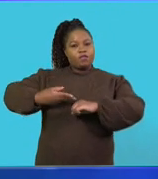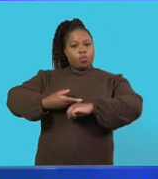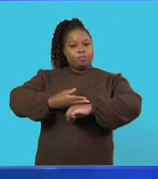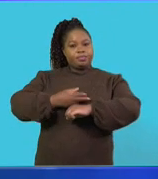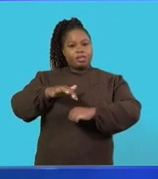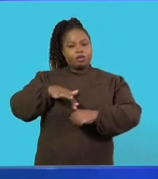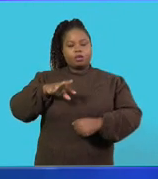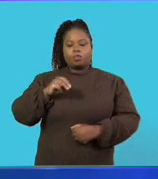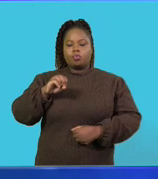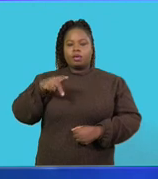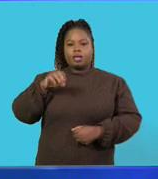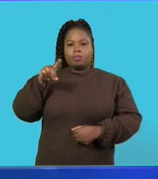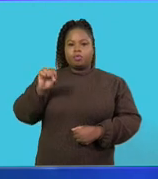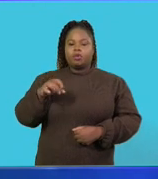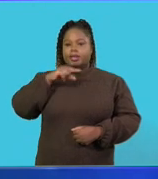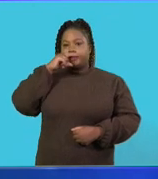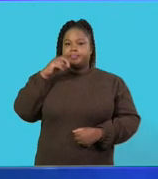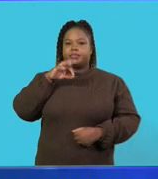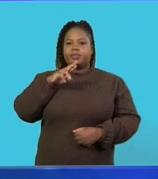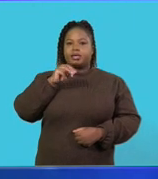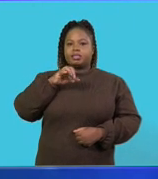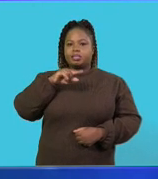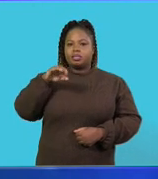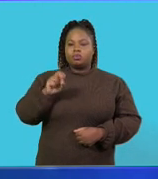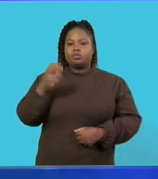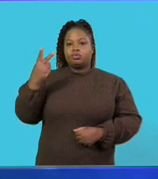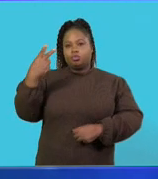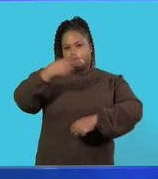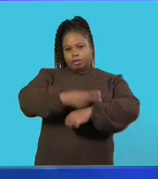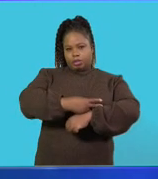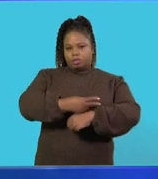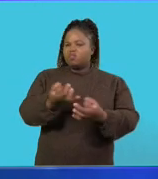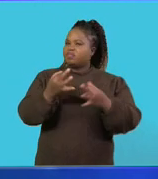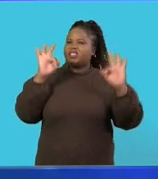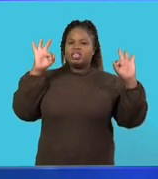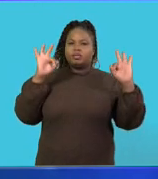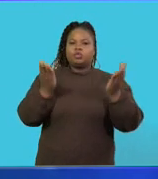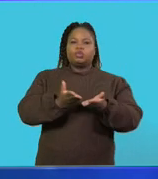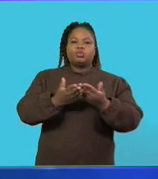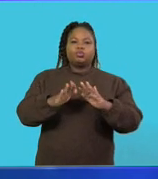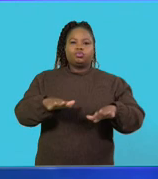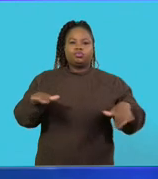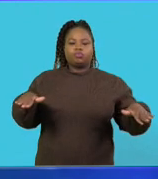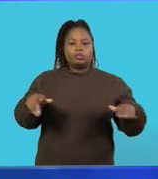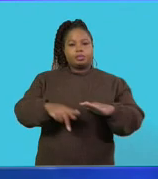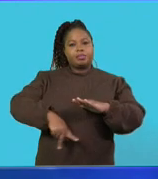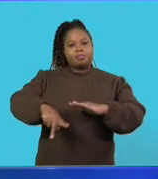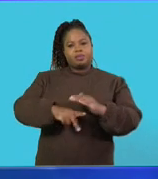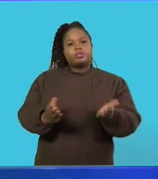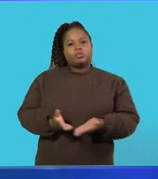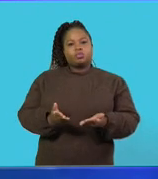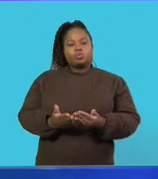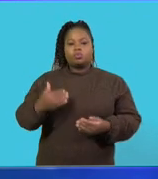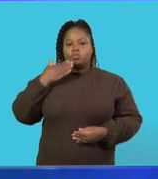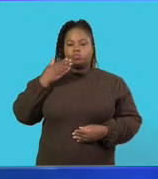izinwele eMolapo kwi-Maranzano Hair Clinic isingathe izinsuku ezimbili zokugunda mahhala izingane zesikole zasezikoleni zamabanga aphansi